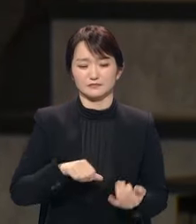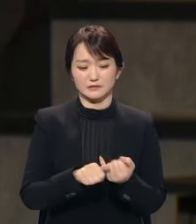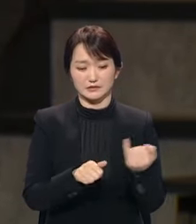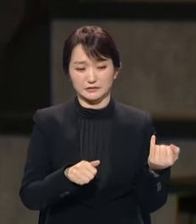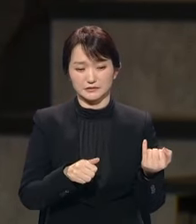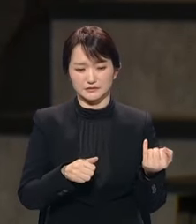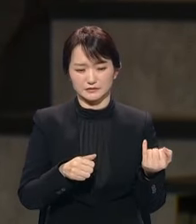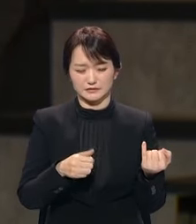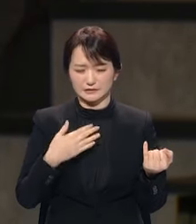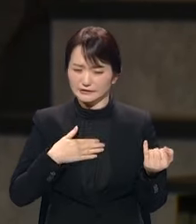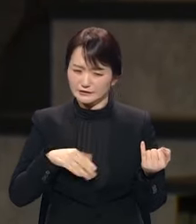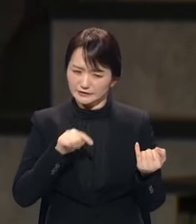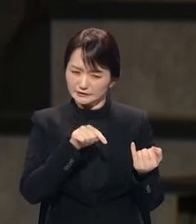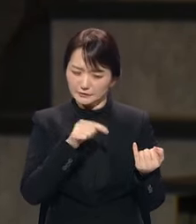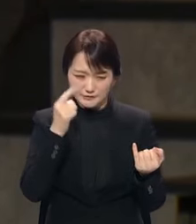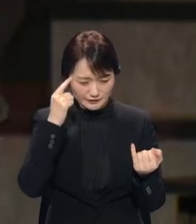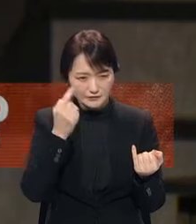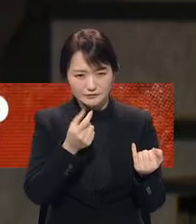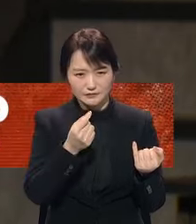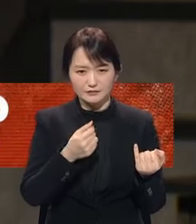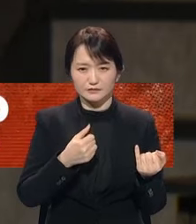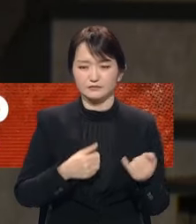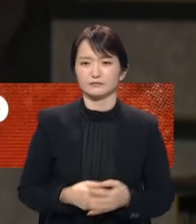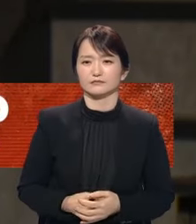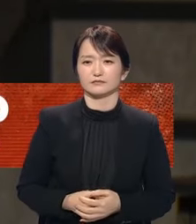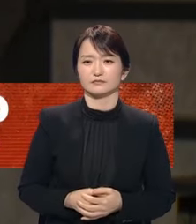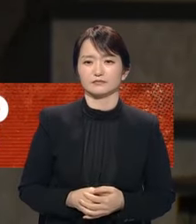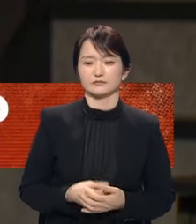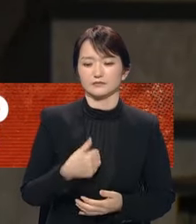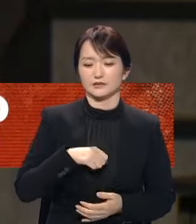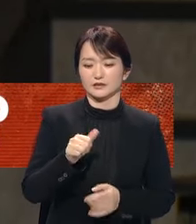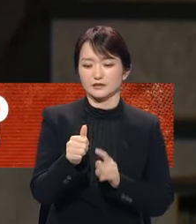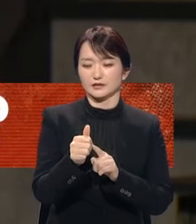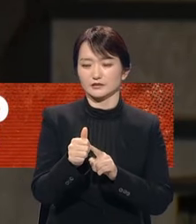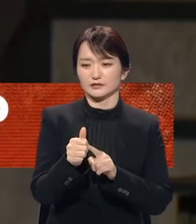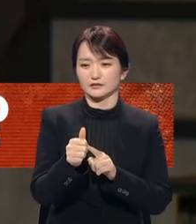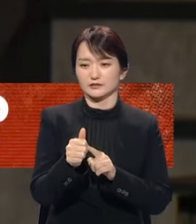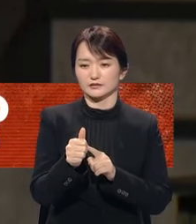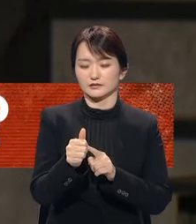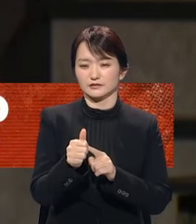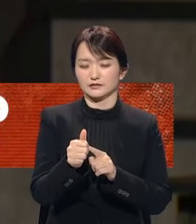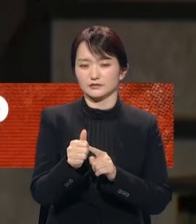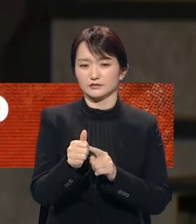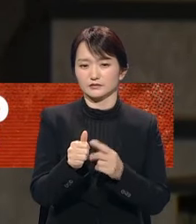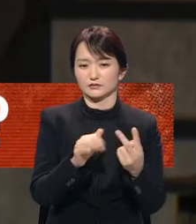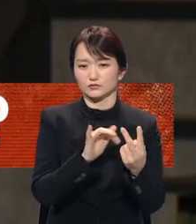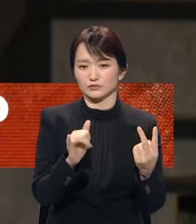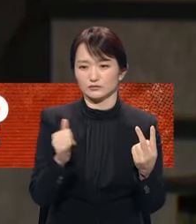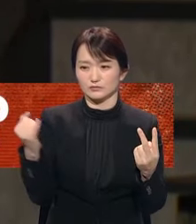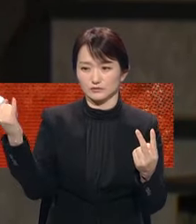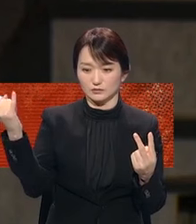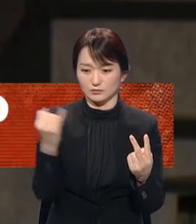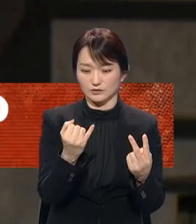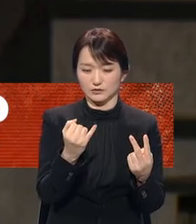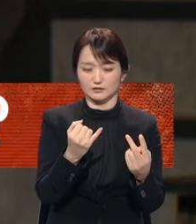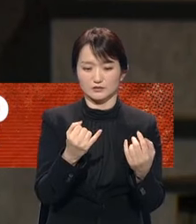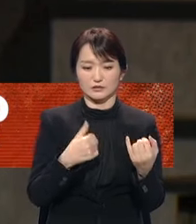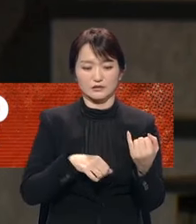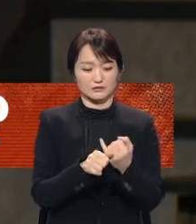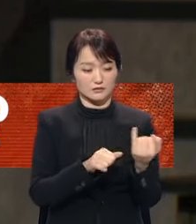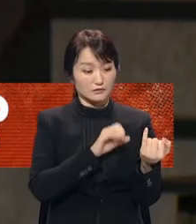수밖에 없고, 특히 이제 자기 아들 앞에서는 그런 식으로 야 너 건강 챙겨야지 하면서 갑자기 탁 돌변하면